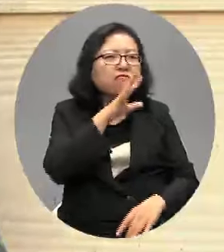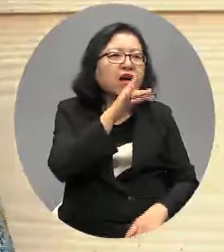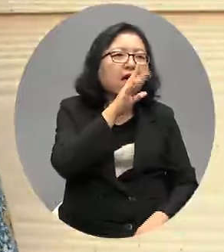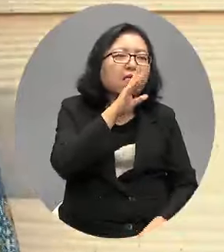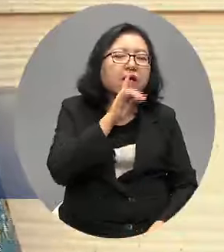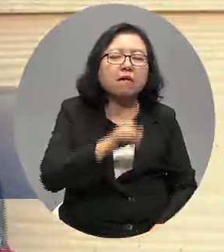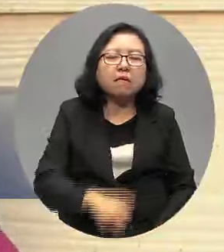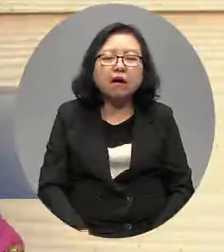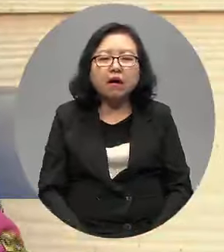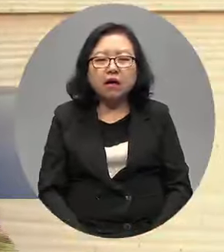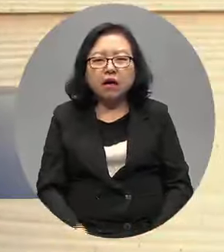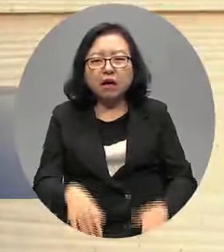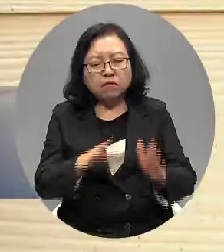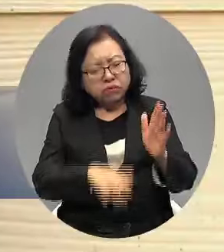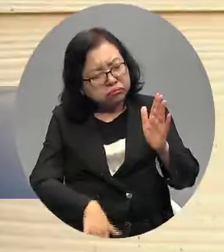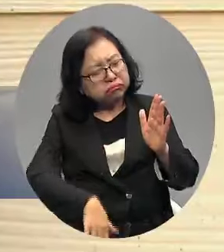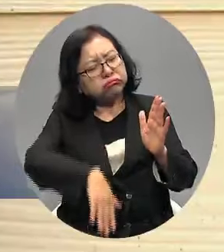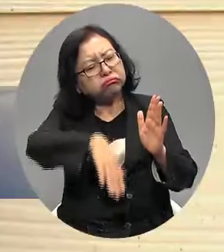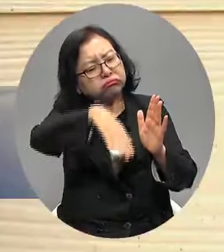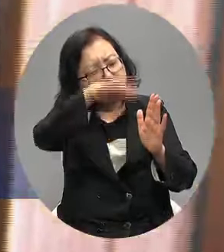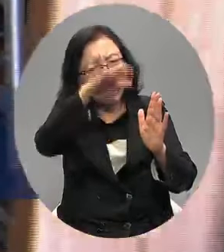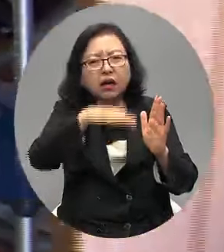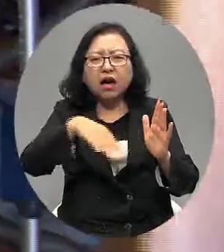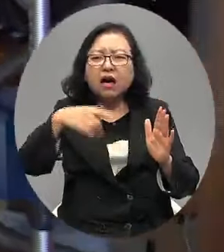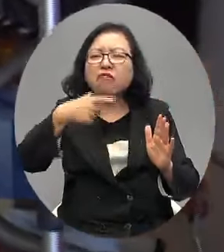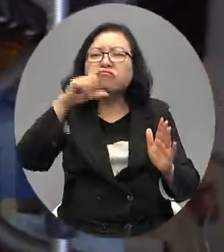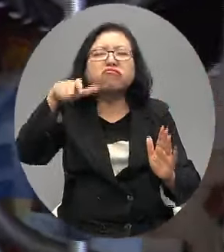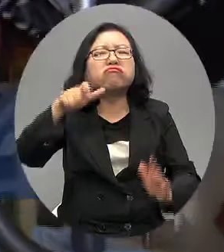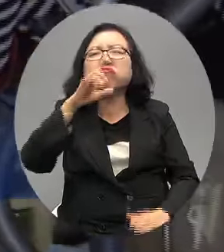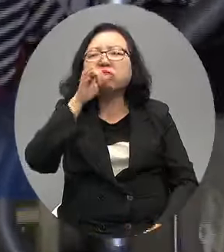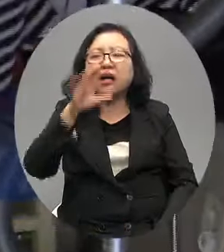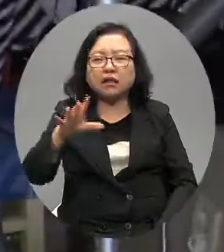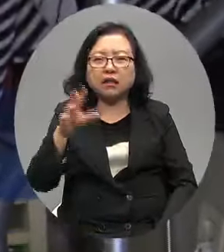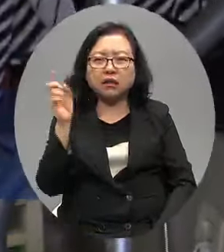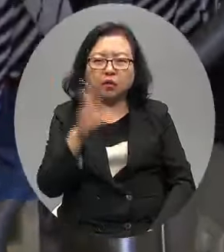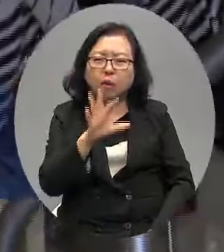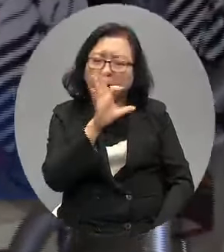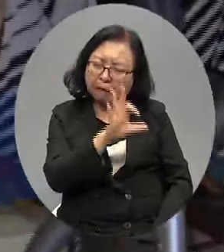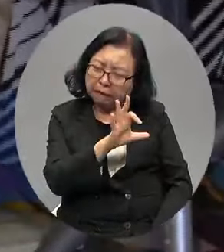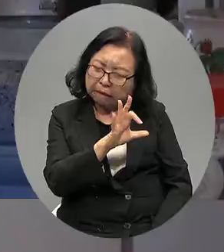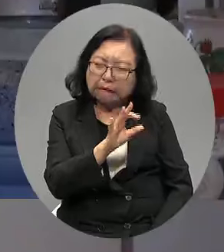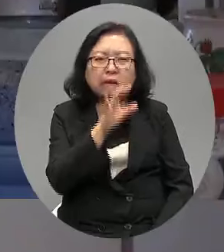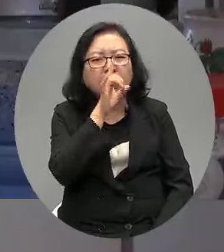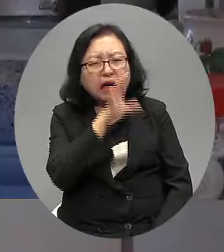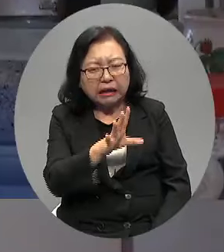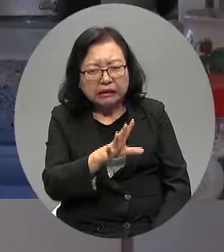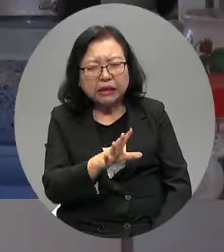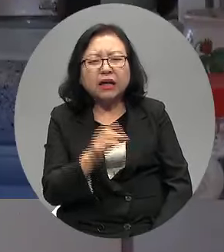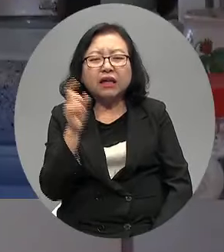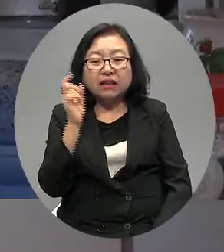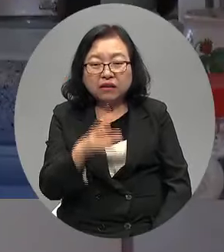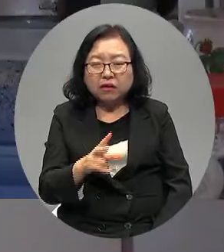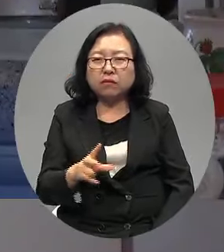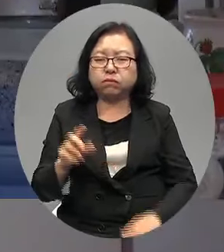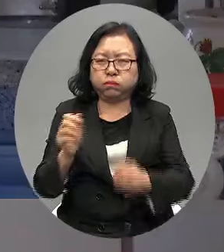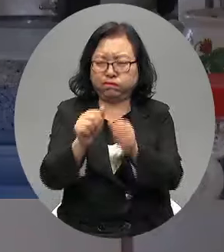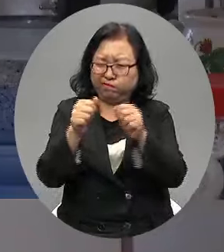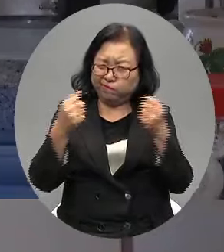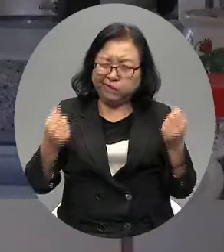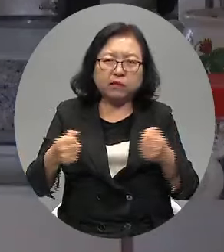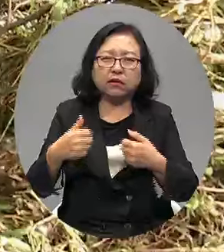물이 찼는데 무슨 물이 있어. 물이 안 나오니까 화장실도 못 쓰지. 냉장고도 다